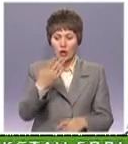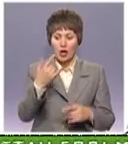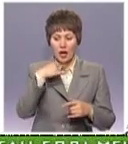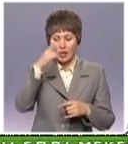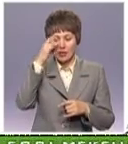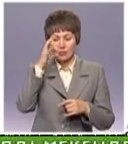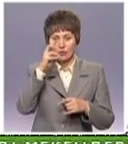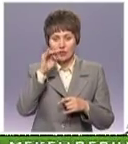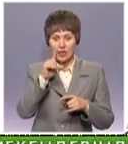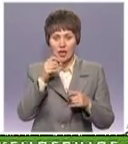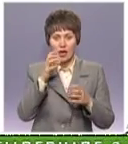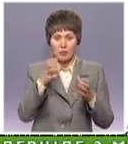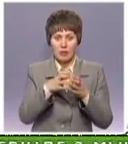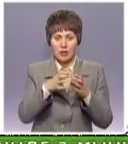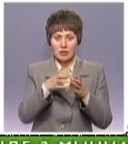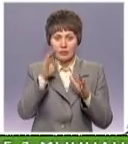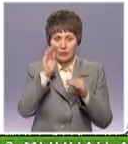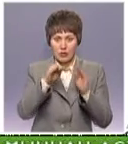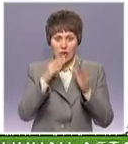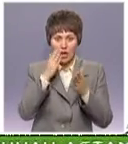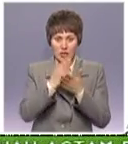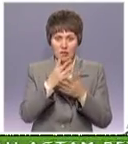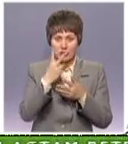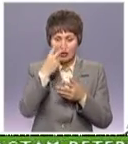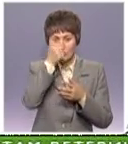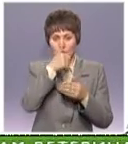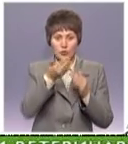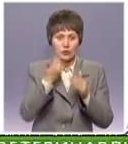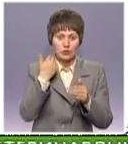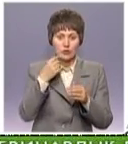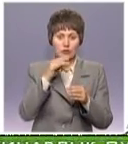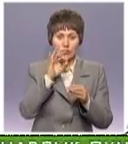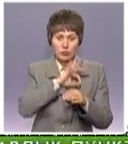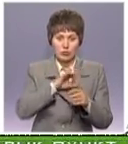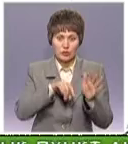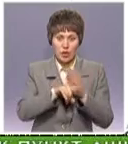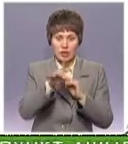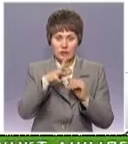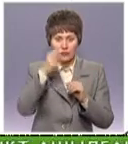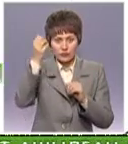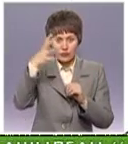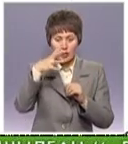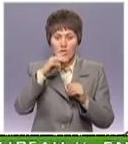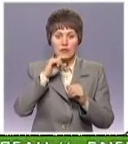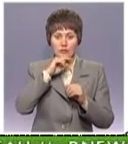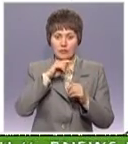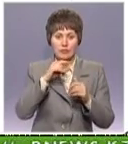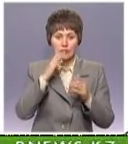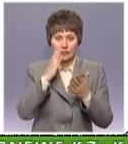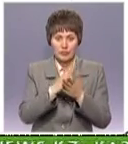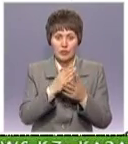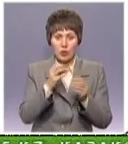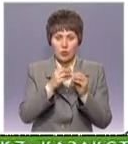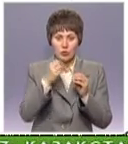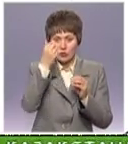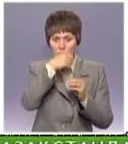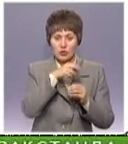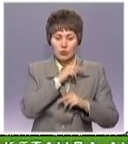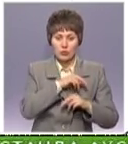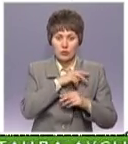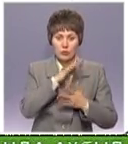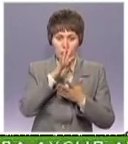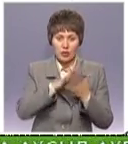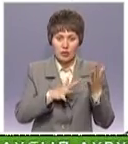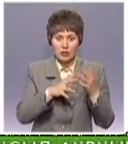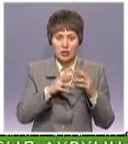Қазақмыс корпорациясына қондырылған, 2 жыл бұрын орнатылған. Бұлар жарық пайдалануды айтарлықтай төмендеткен. 10 жыл ішінде жұмыс істей береді